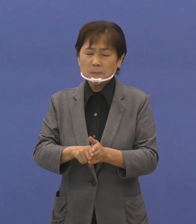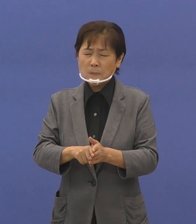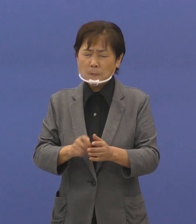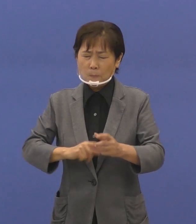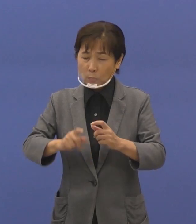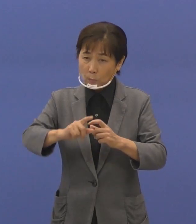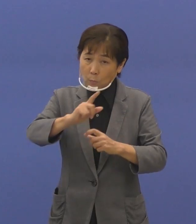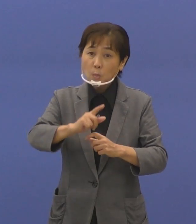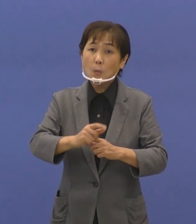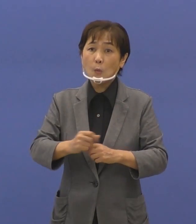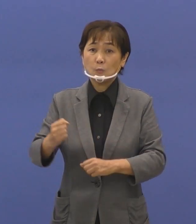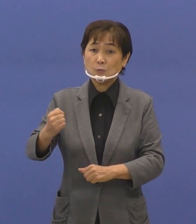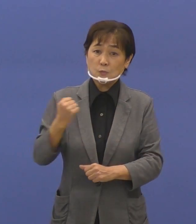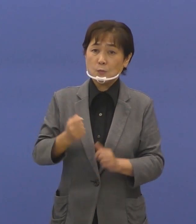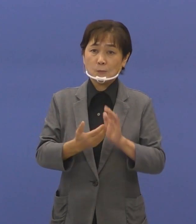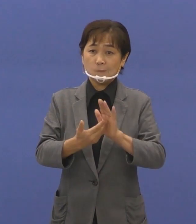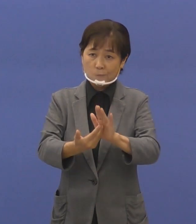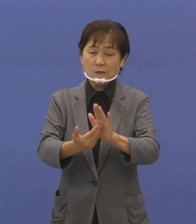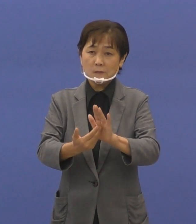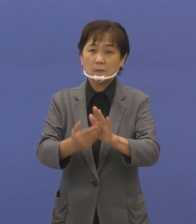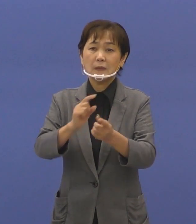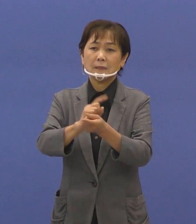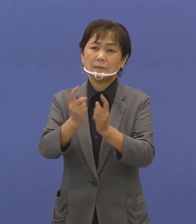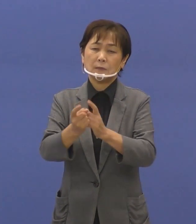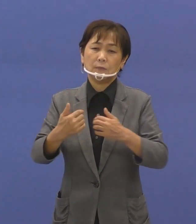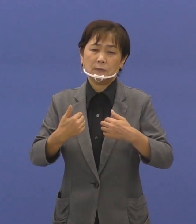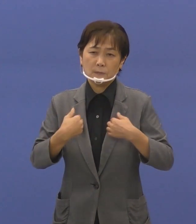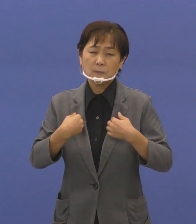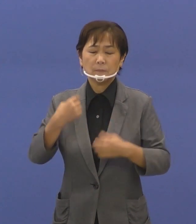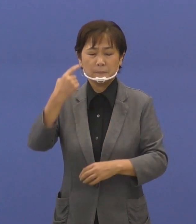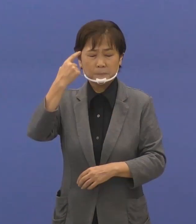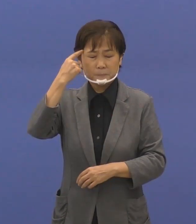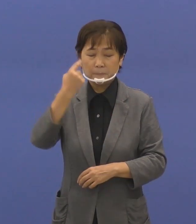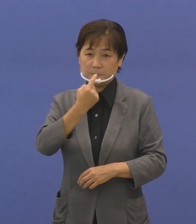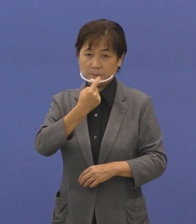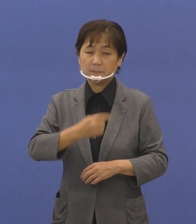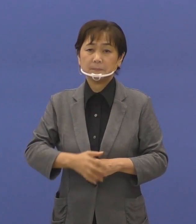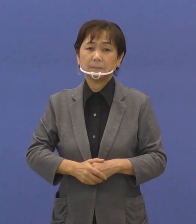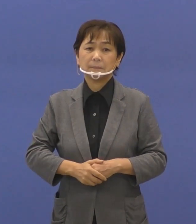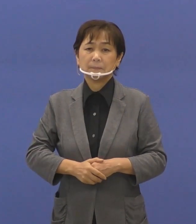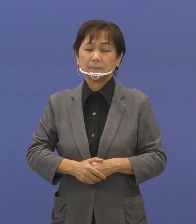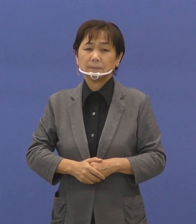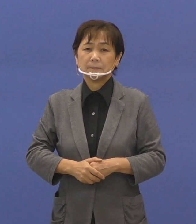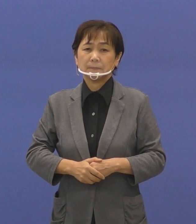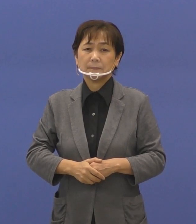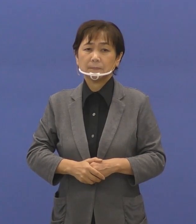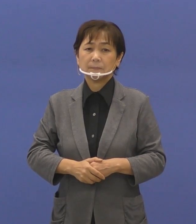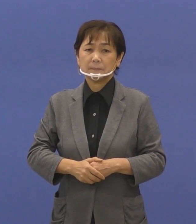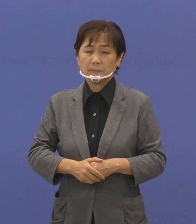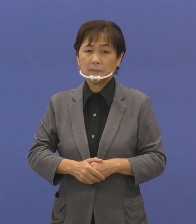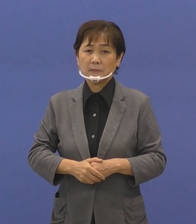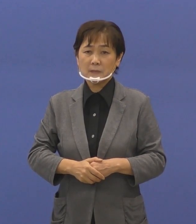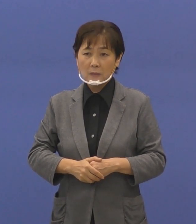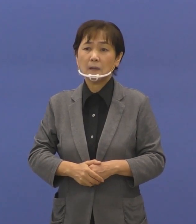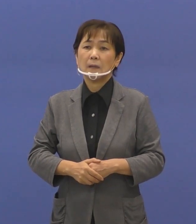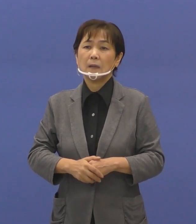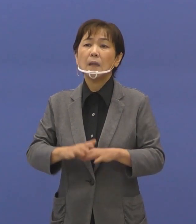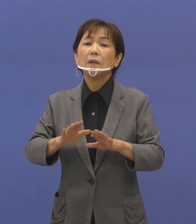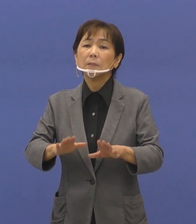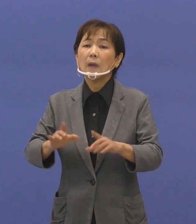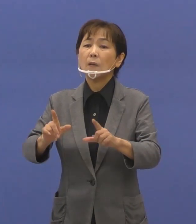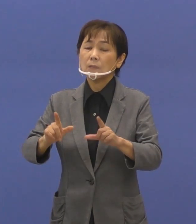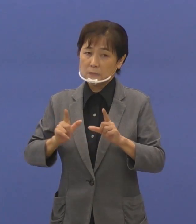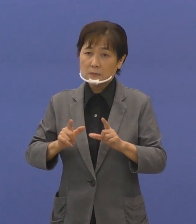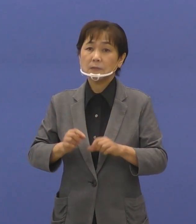性は必要かなというふうに思います。 今おっしゃられたように、短期的な